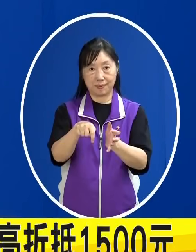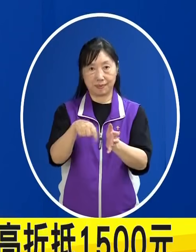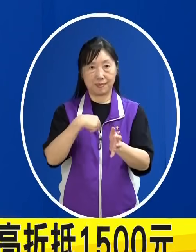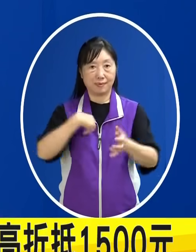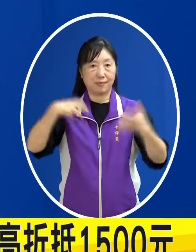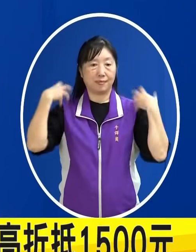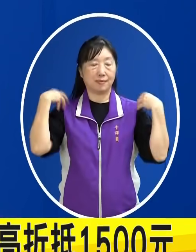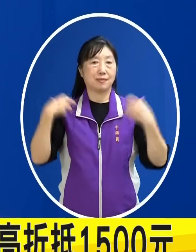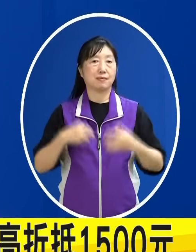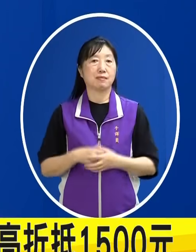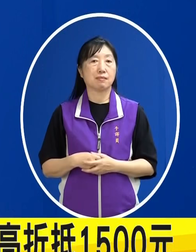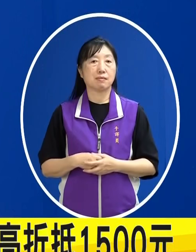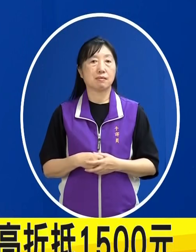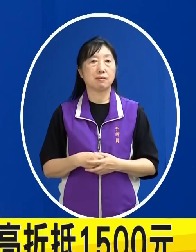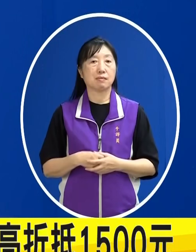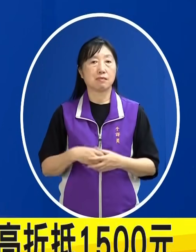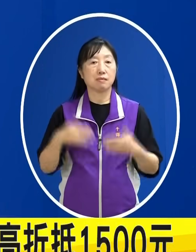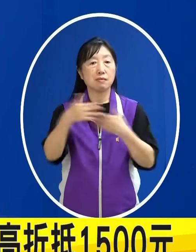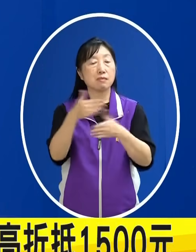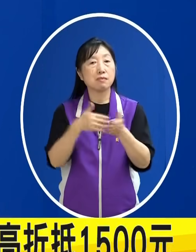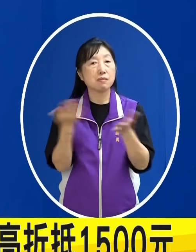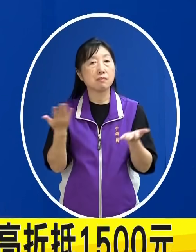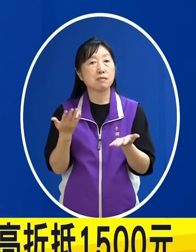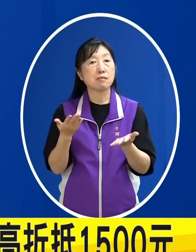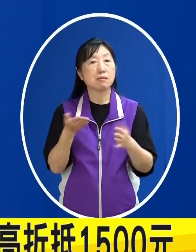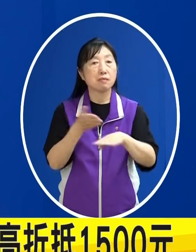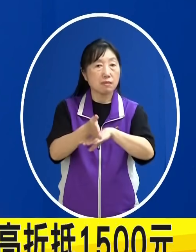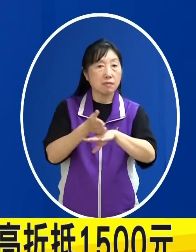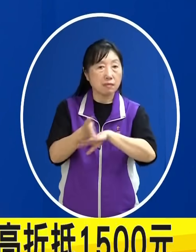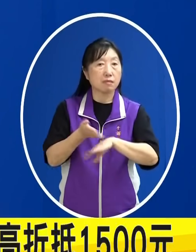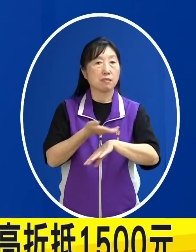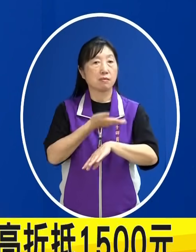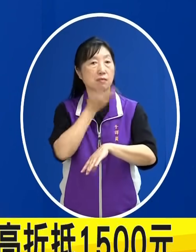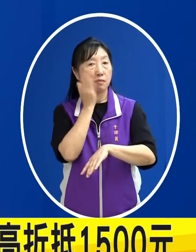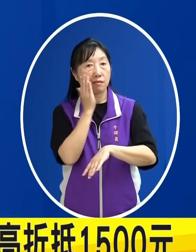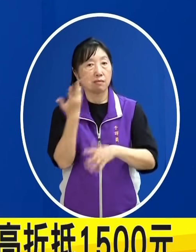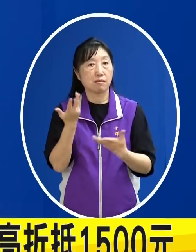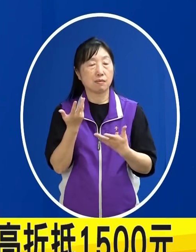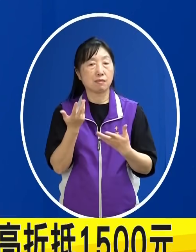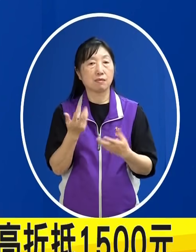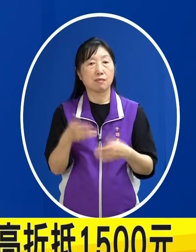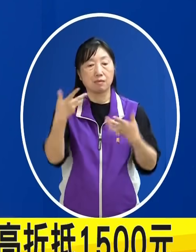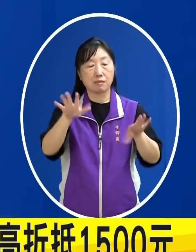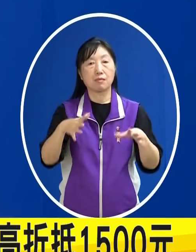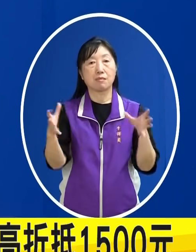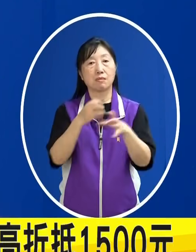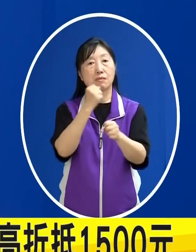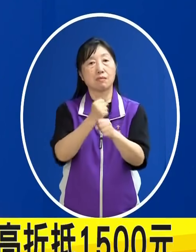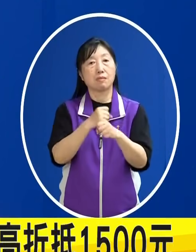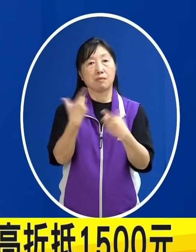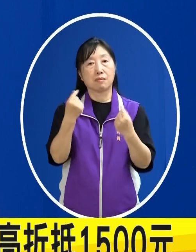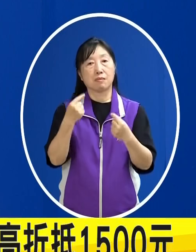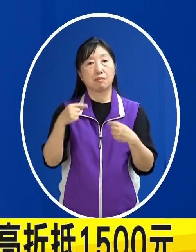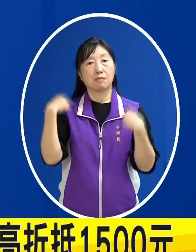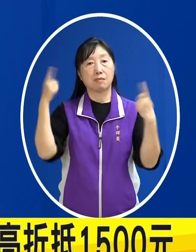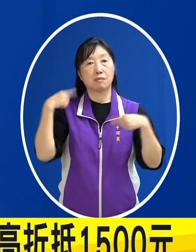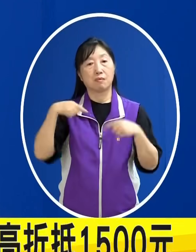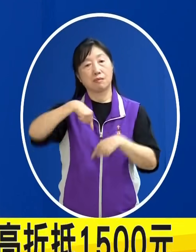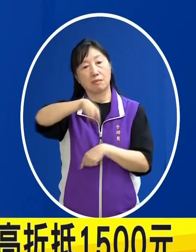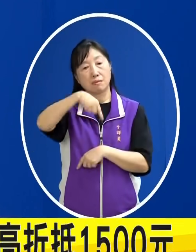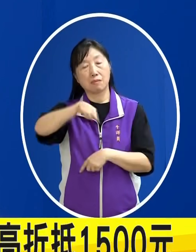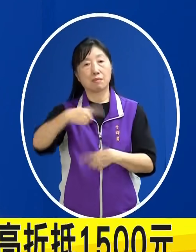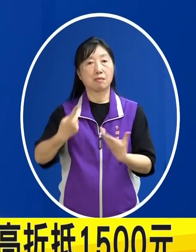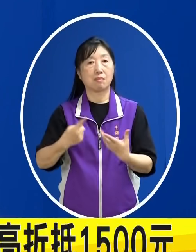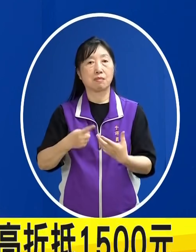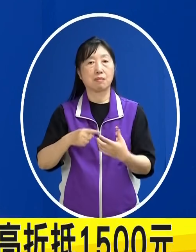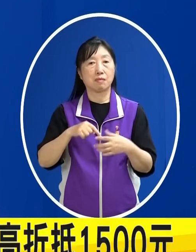责交通的运输跟观光，那很多的同仁也是在第一线那所以也感